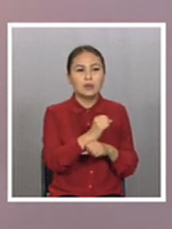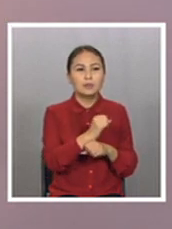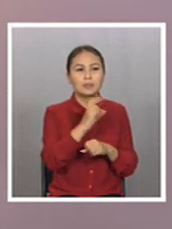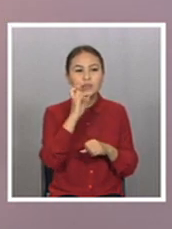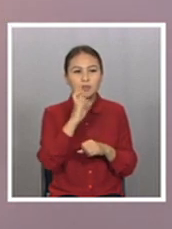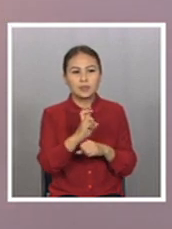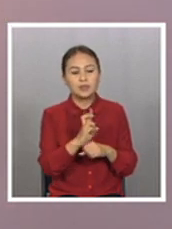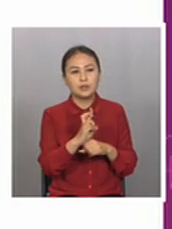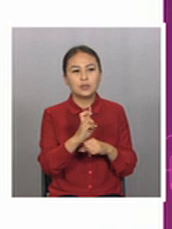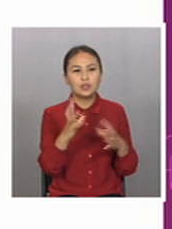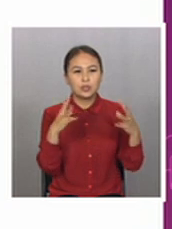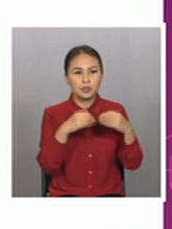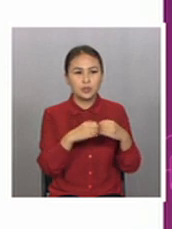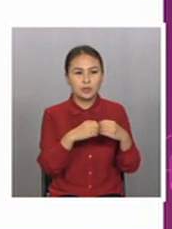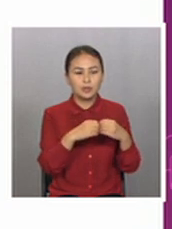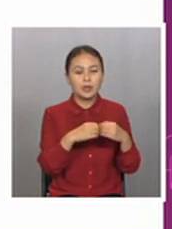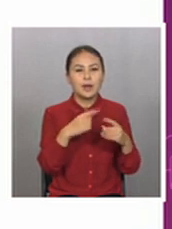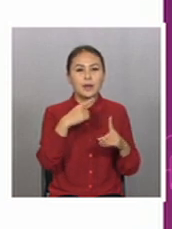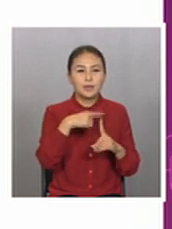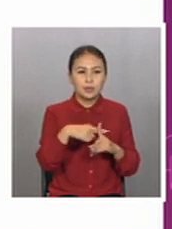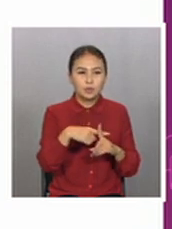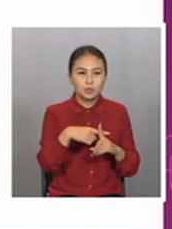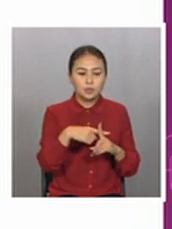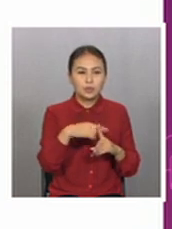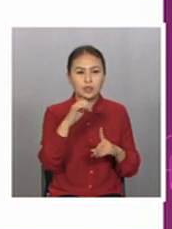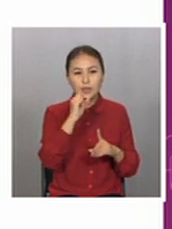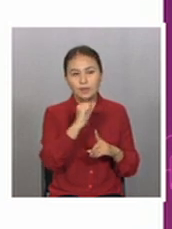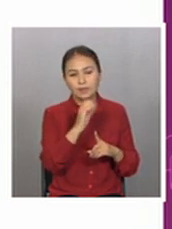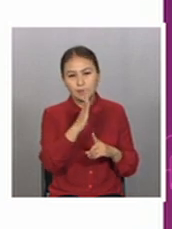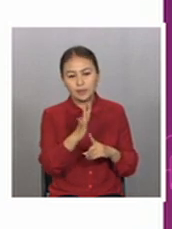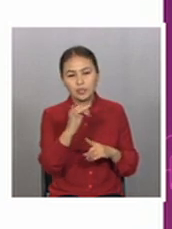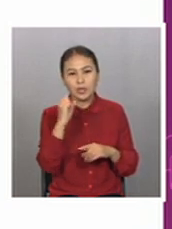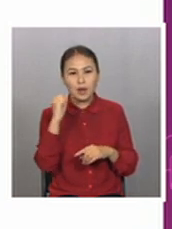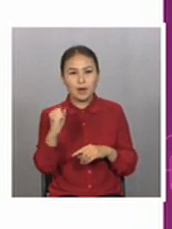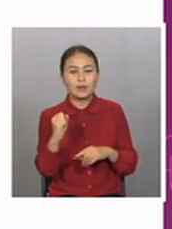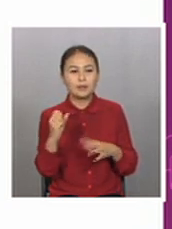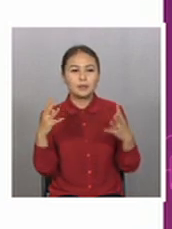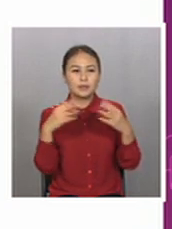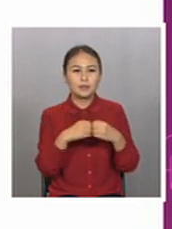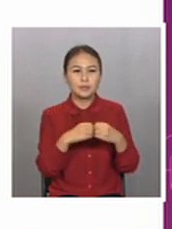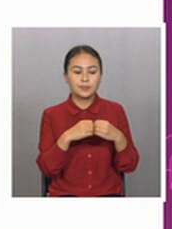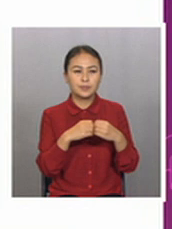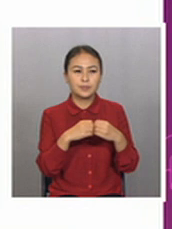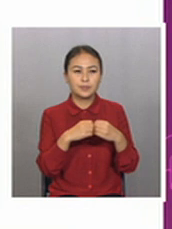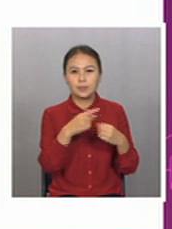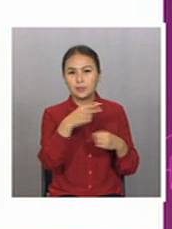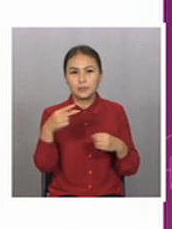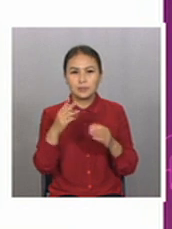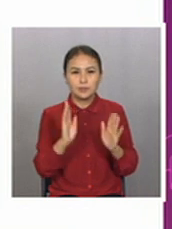В жиындарының қиылысуы В және А жиындарының қиылысуына тең